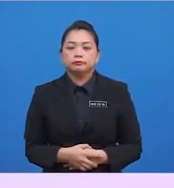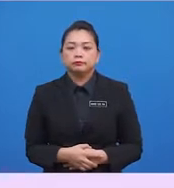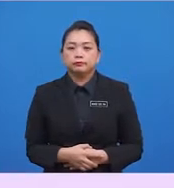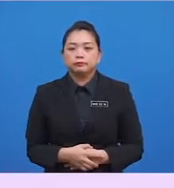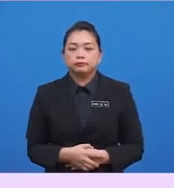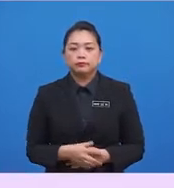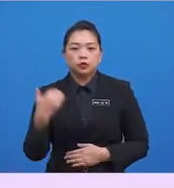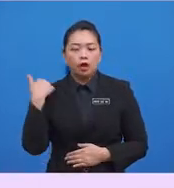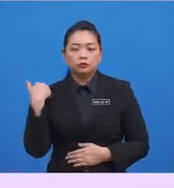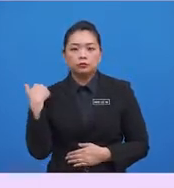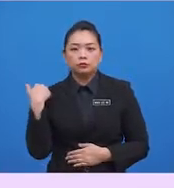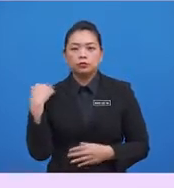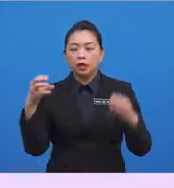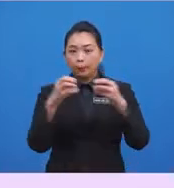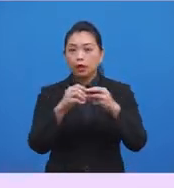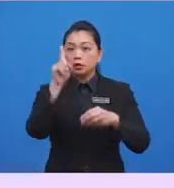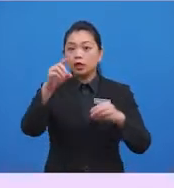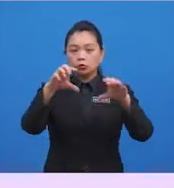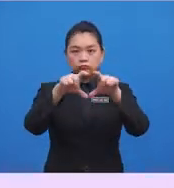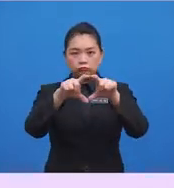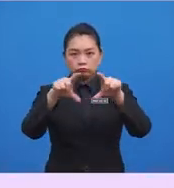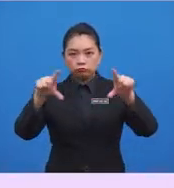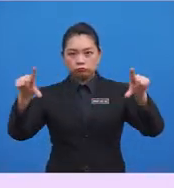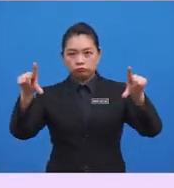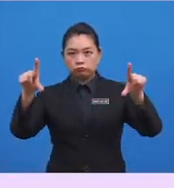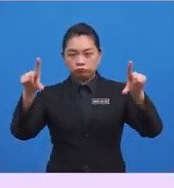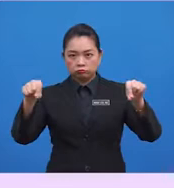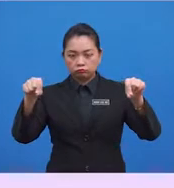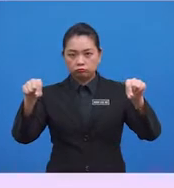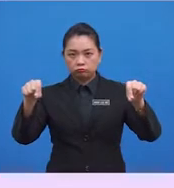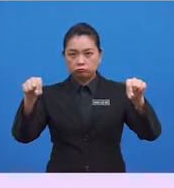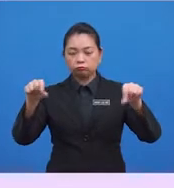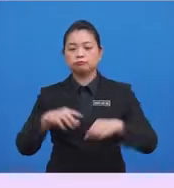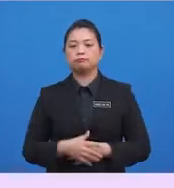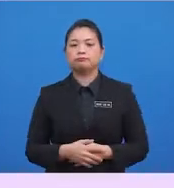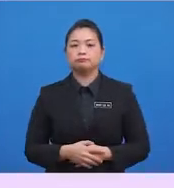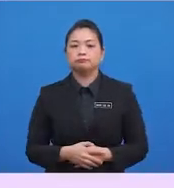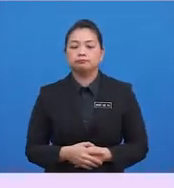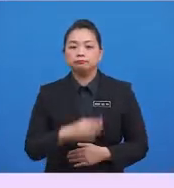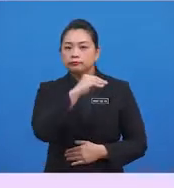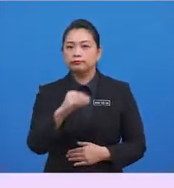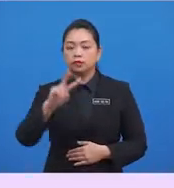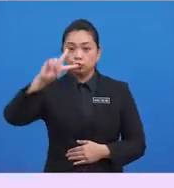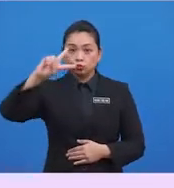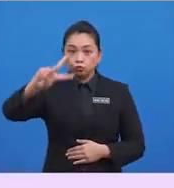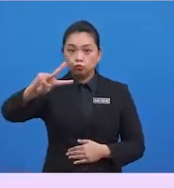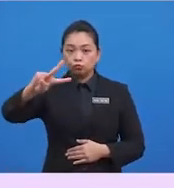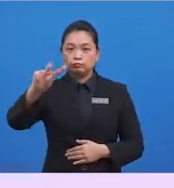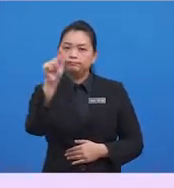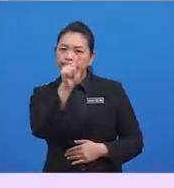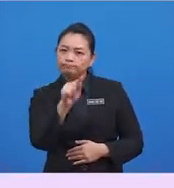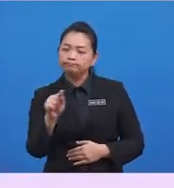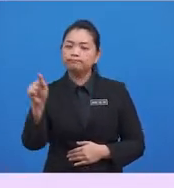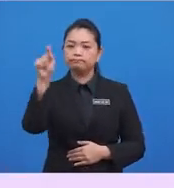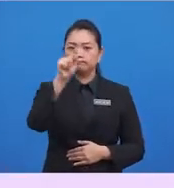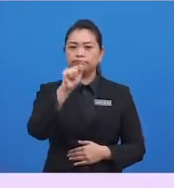Silinder terdiri daripada gabungan satu keping bentuk asas segi empat tepat dan dua kepingan